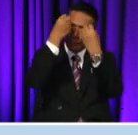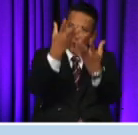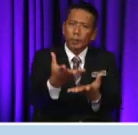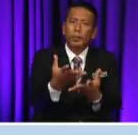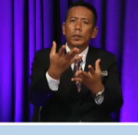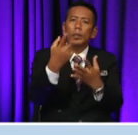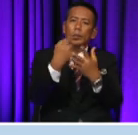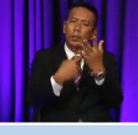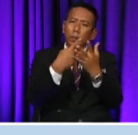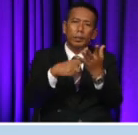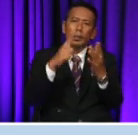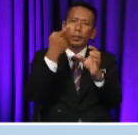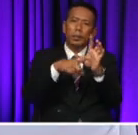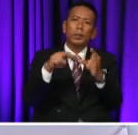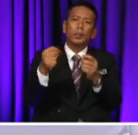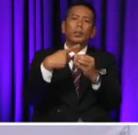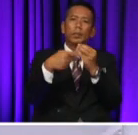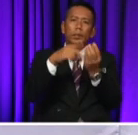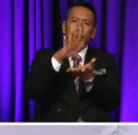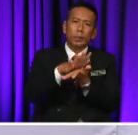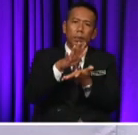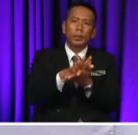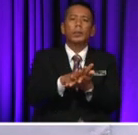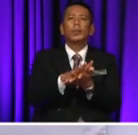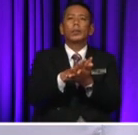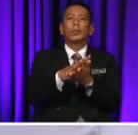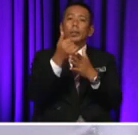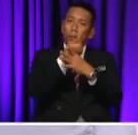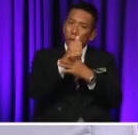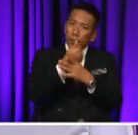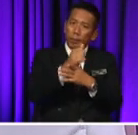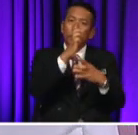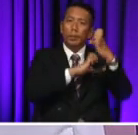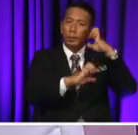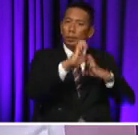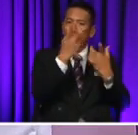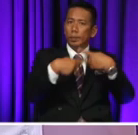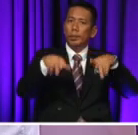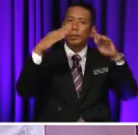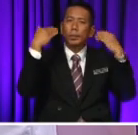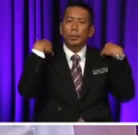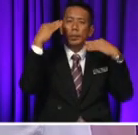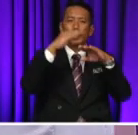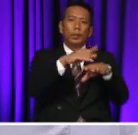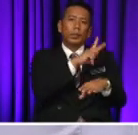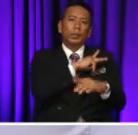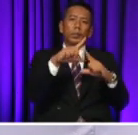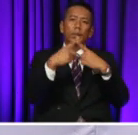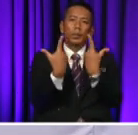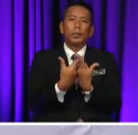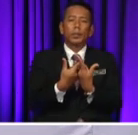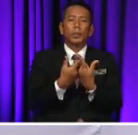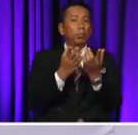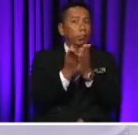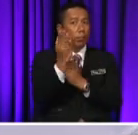berkaitan dengan persekolahan baik itu diantara etika yang perlu ada pada seseorang ketua kelas mbak